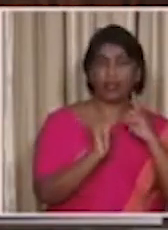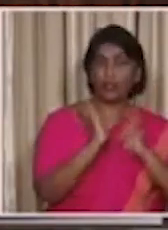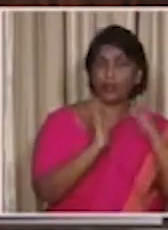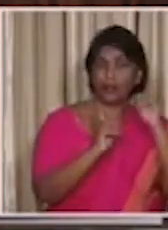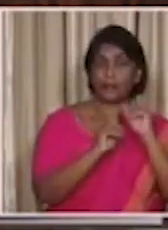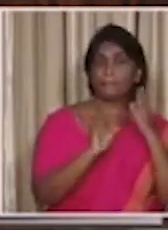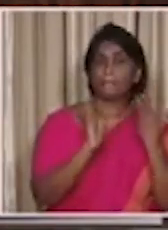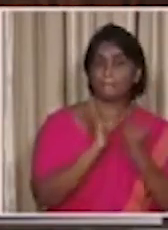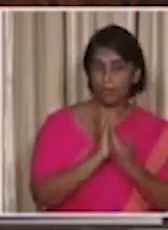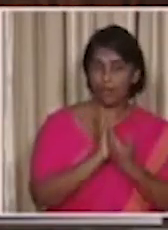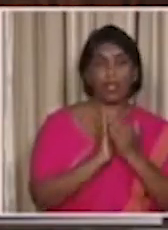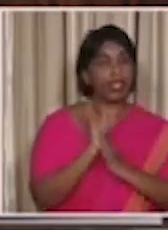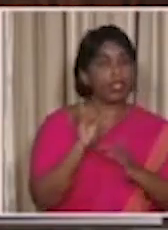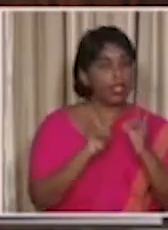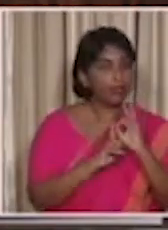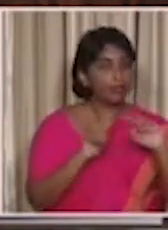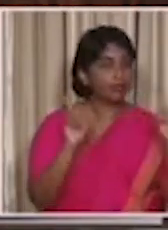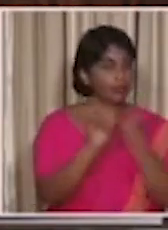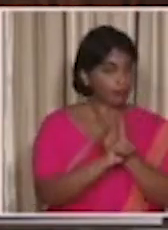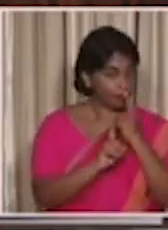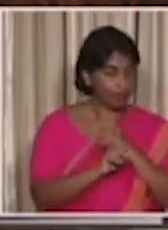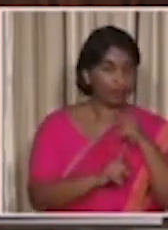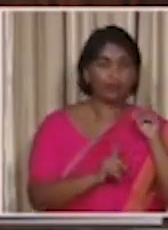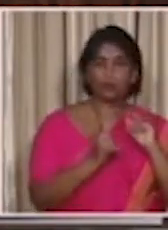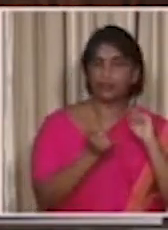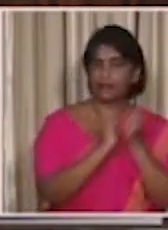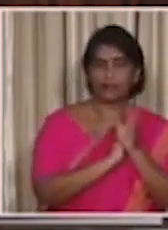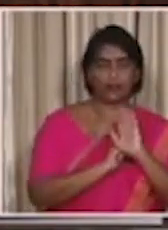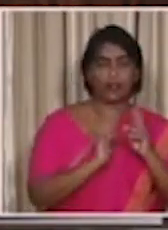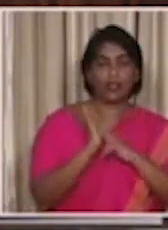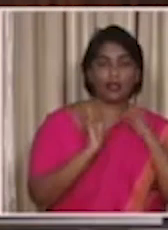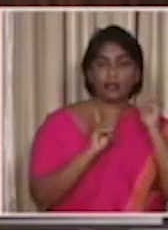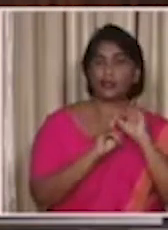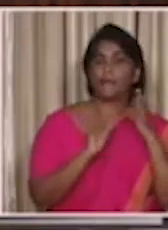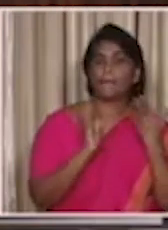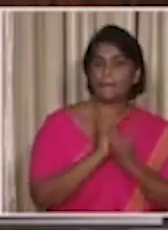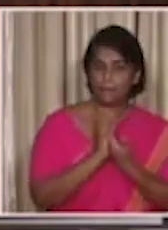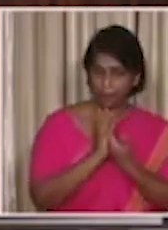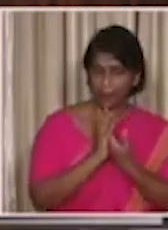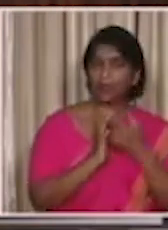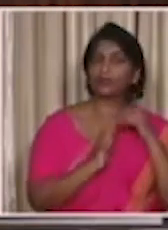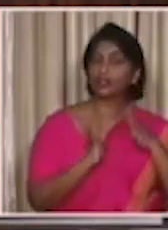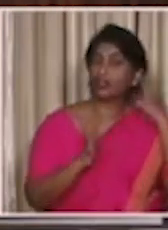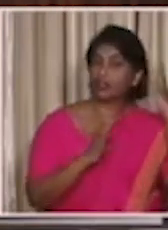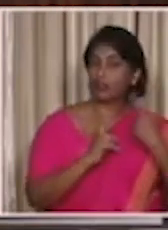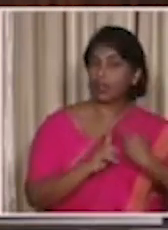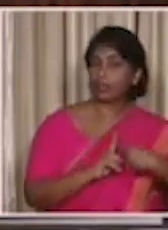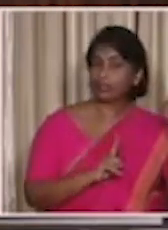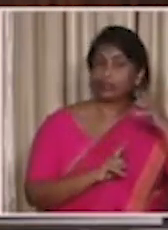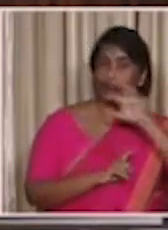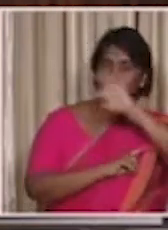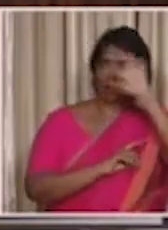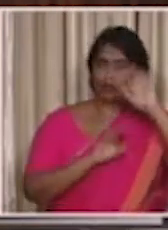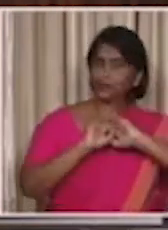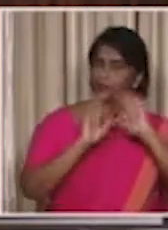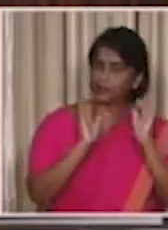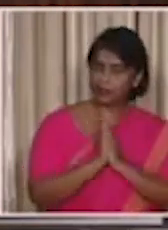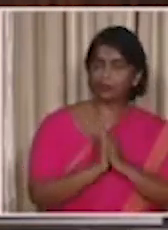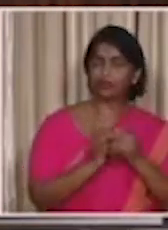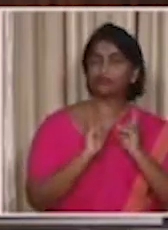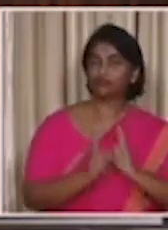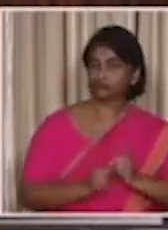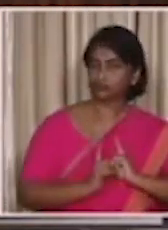ප්‍රතිපත්තිය. ඇමතිවරුන් මාරුවෙද්දී වෙනස් නොවන ජාතික ප්‍රතිපත්තිය. ලෝකයේ දියුණු වුණු හැම රටක්ම